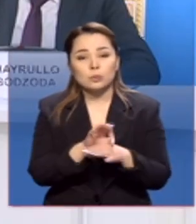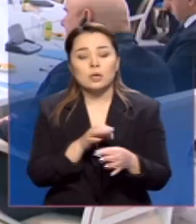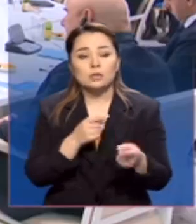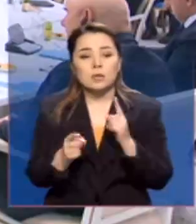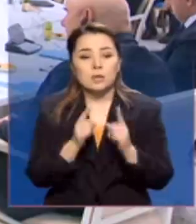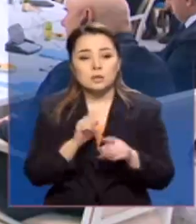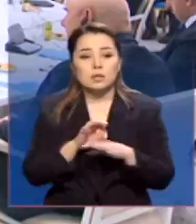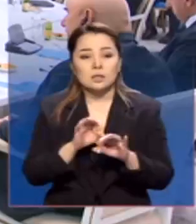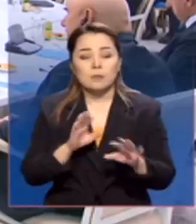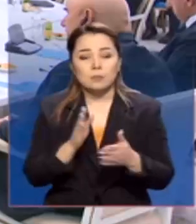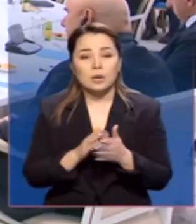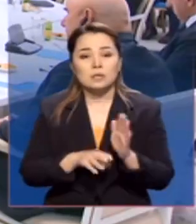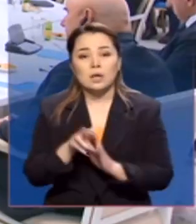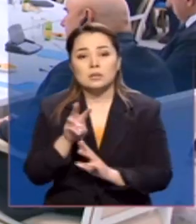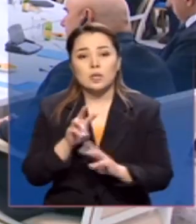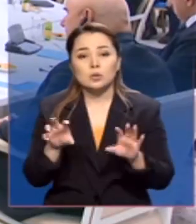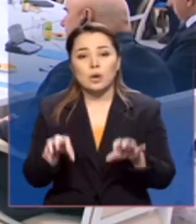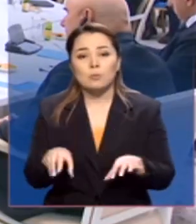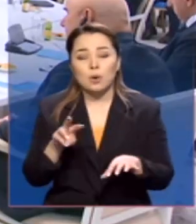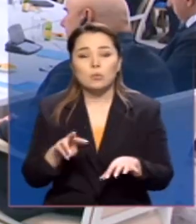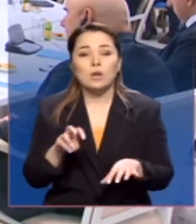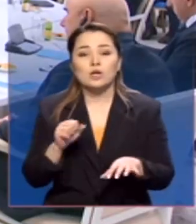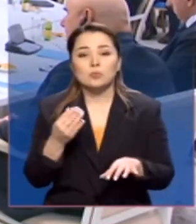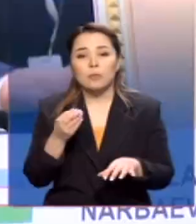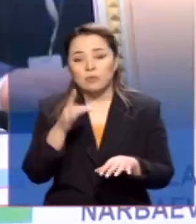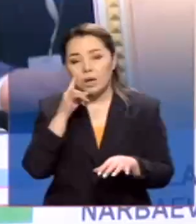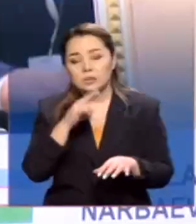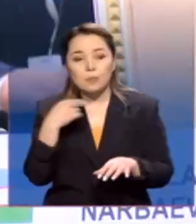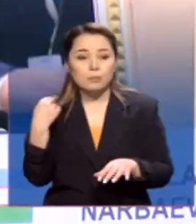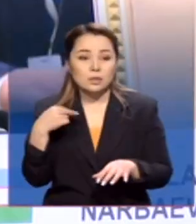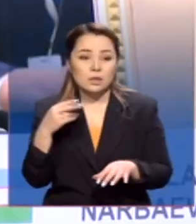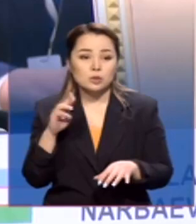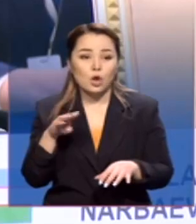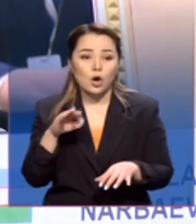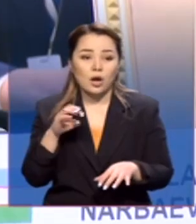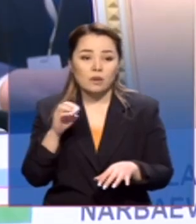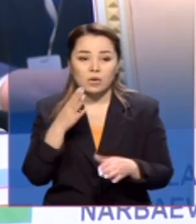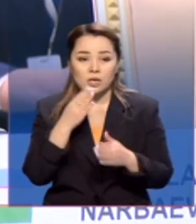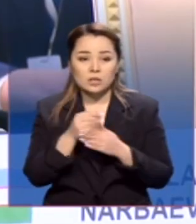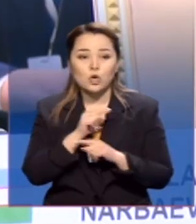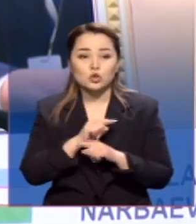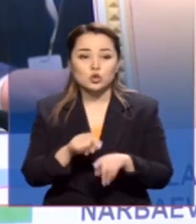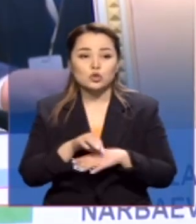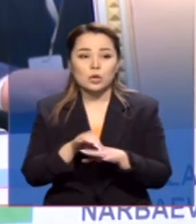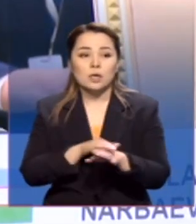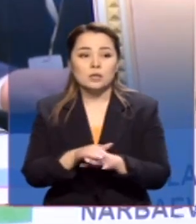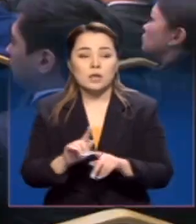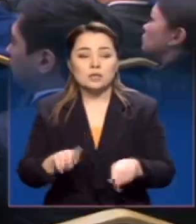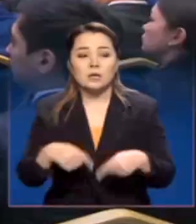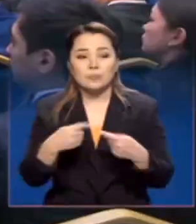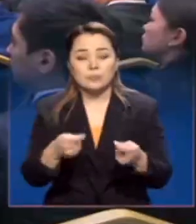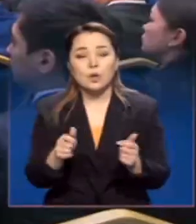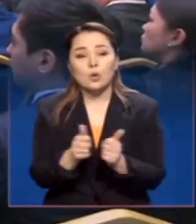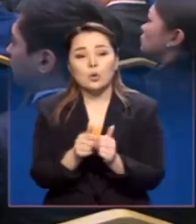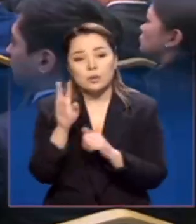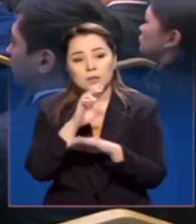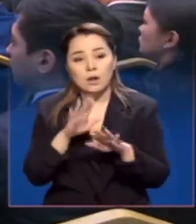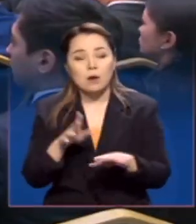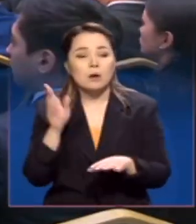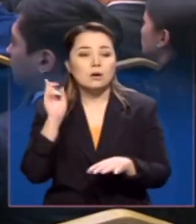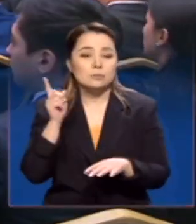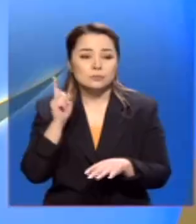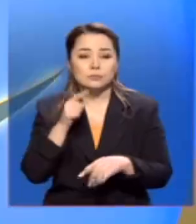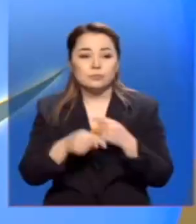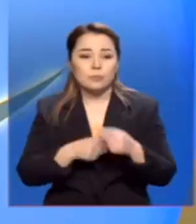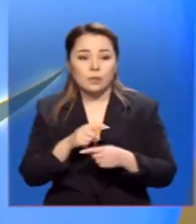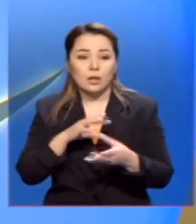талқылады. Сенат төрағасы Мәулен Әшімбаев Қазақстан президенті Қасым-Жомарт Тоқаевтың үндеуін жеткізіп, көршілердің ғасырлар бойы